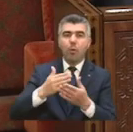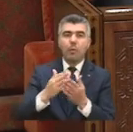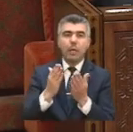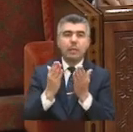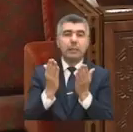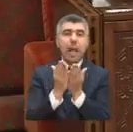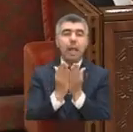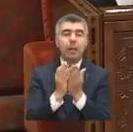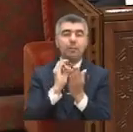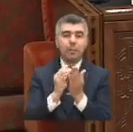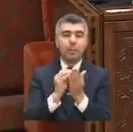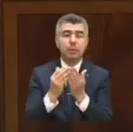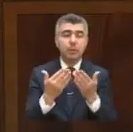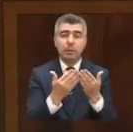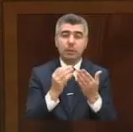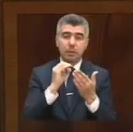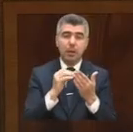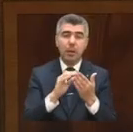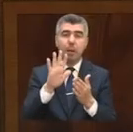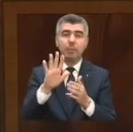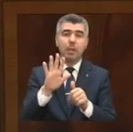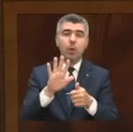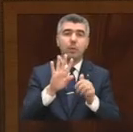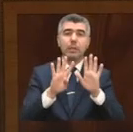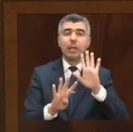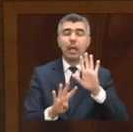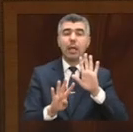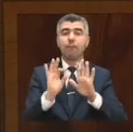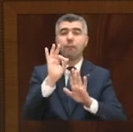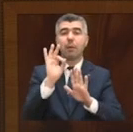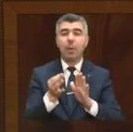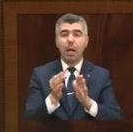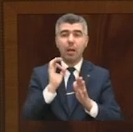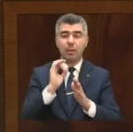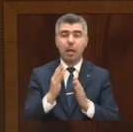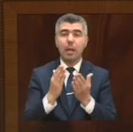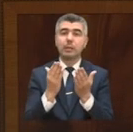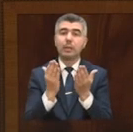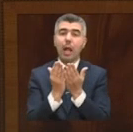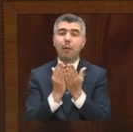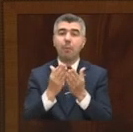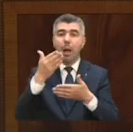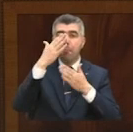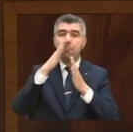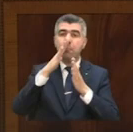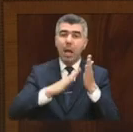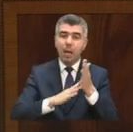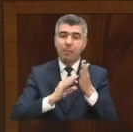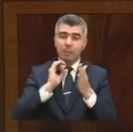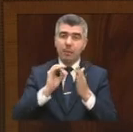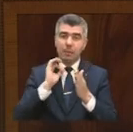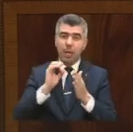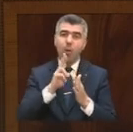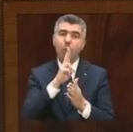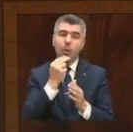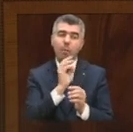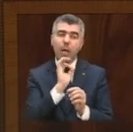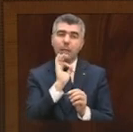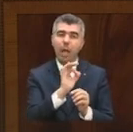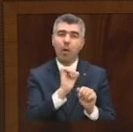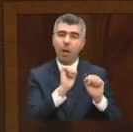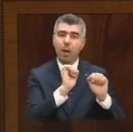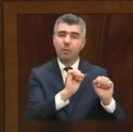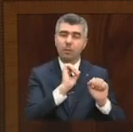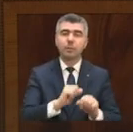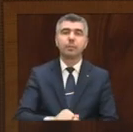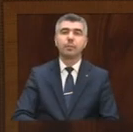التعليم وكتضم اكثر من 75% في الطلبه المغاربه في العمومي فهذا لا يتنافى مع ضروره